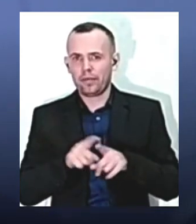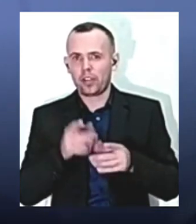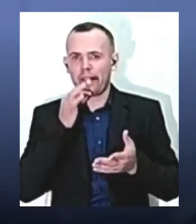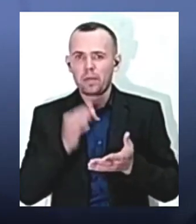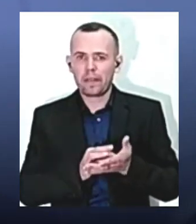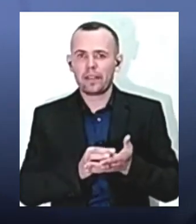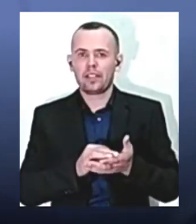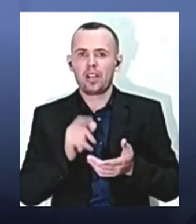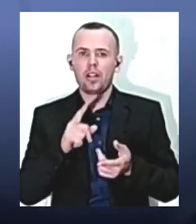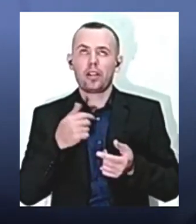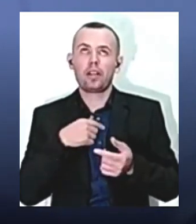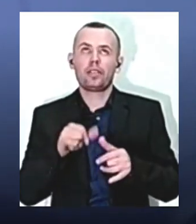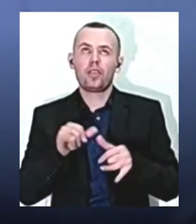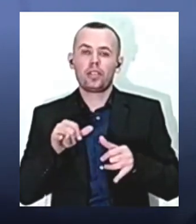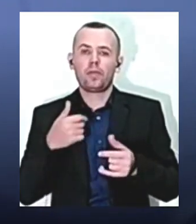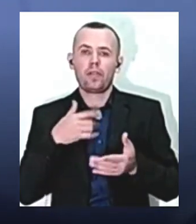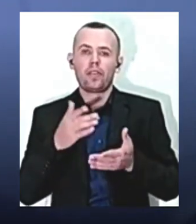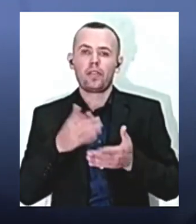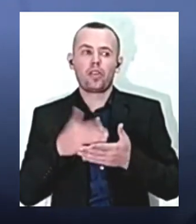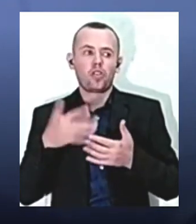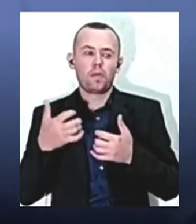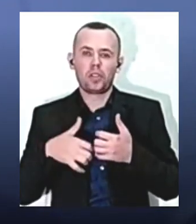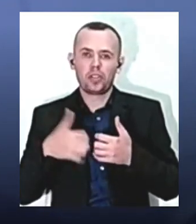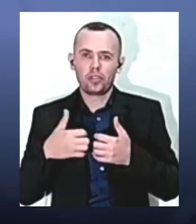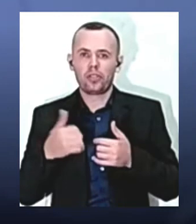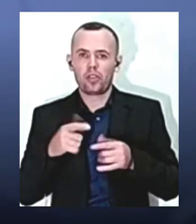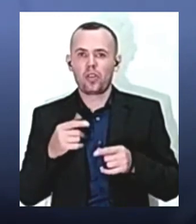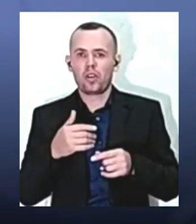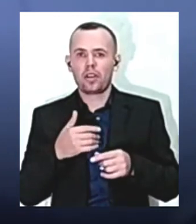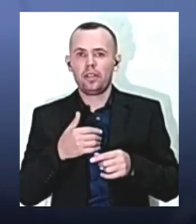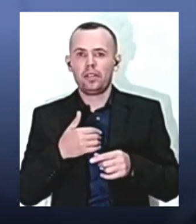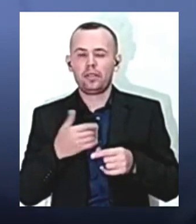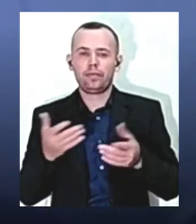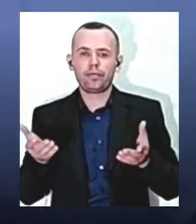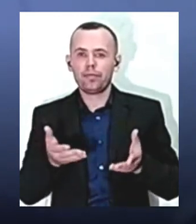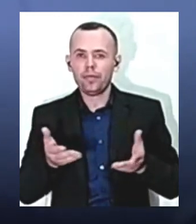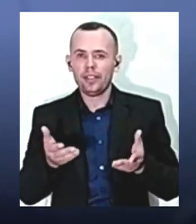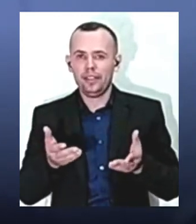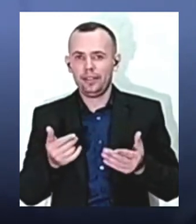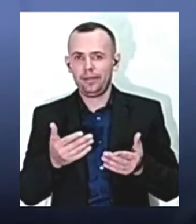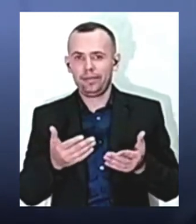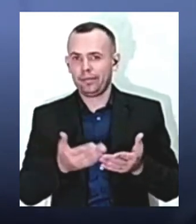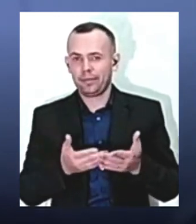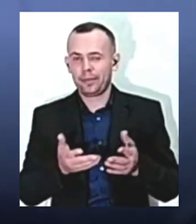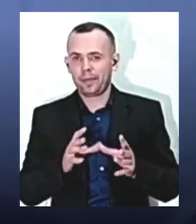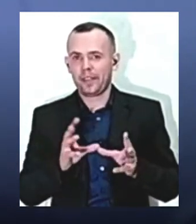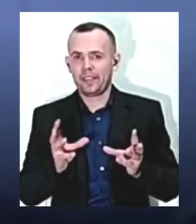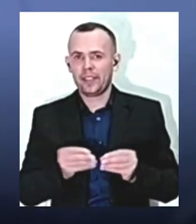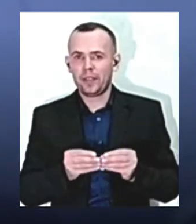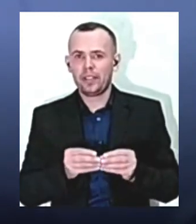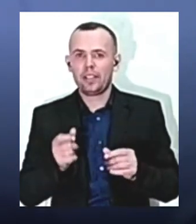вона знаходиться вже посередині, бо все-таки хочеться, щоб не тільки свободу люди цінували, власну свободу дій, але і також